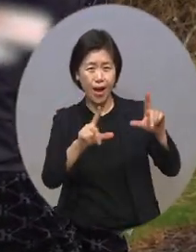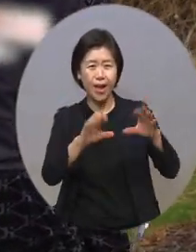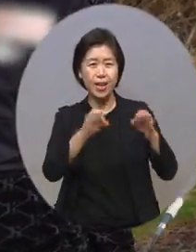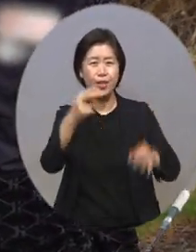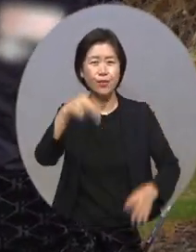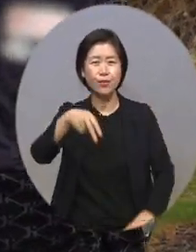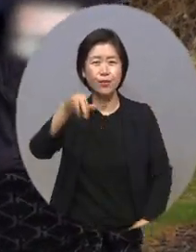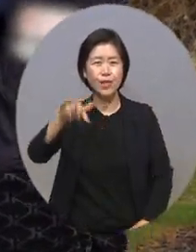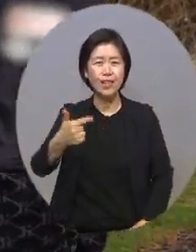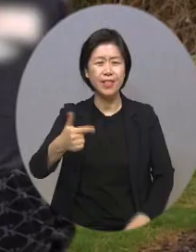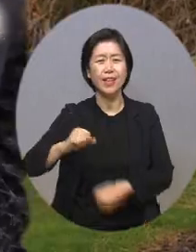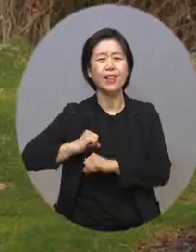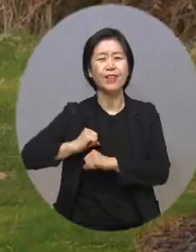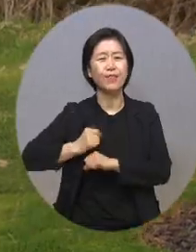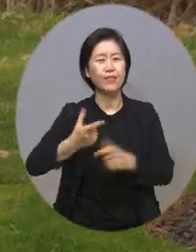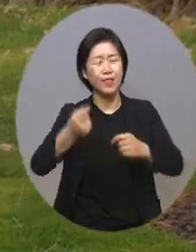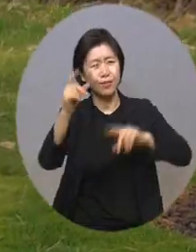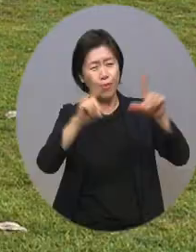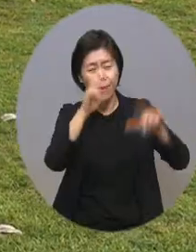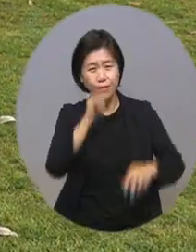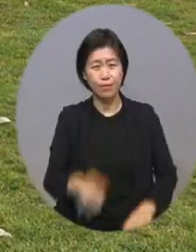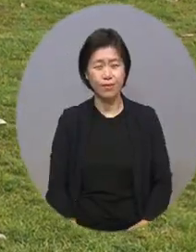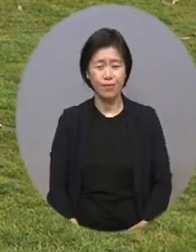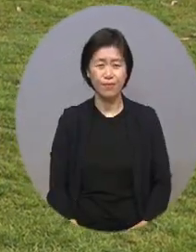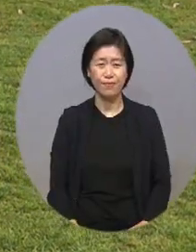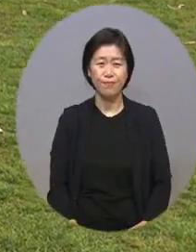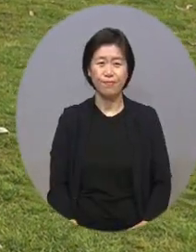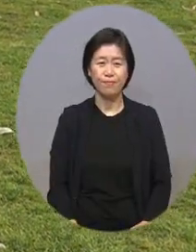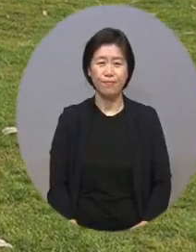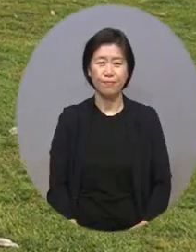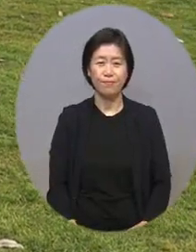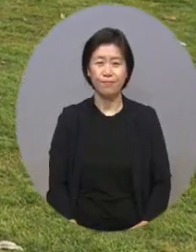어디 가세요? 저기 전투하러.